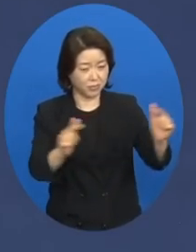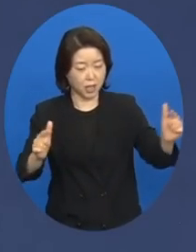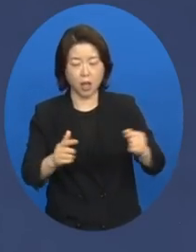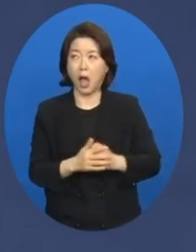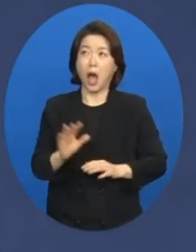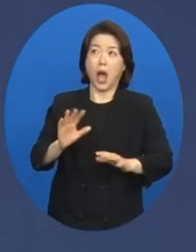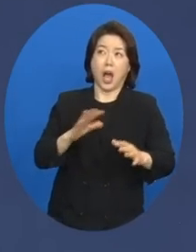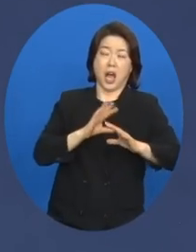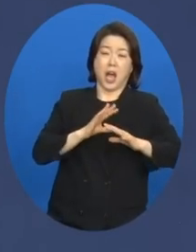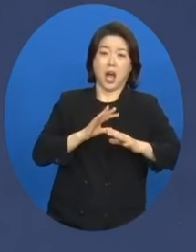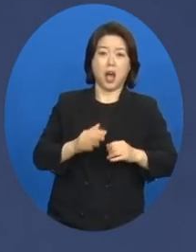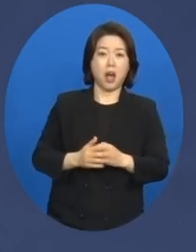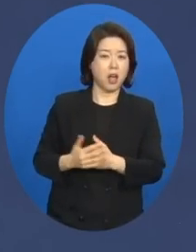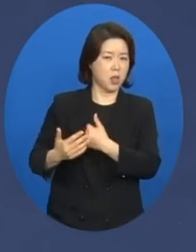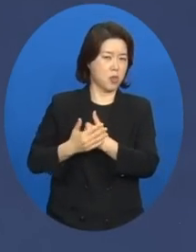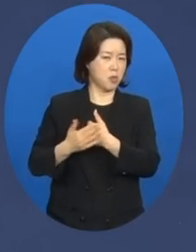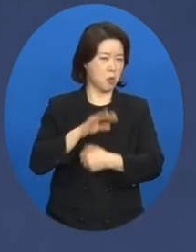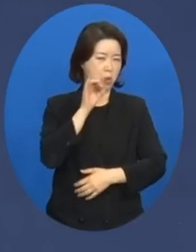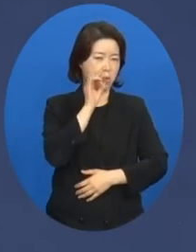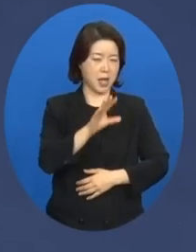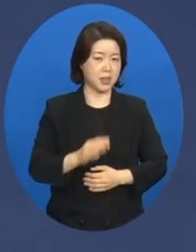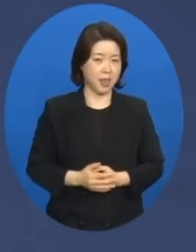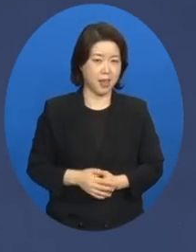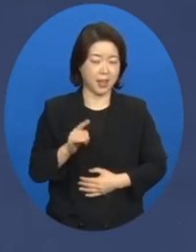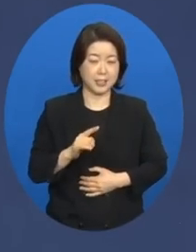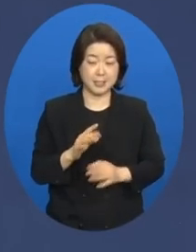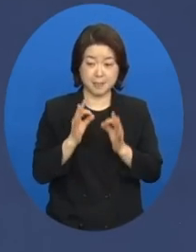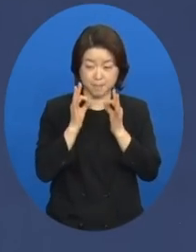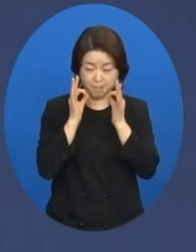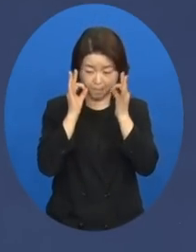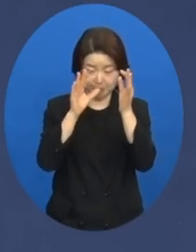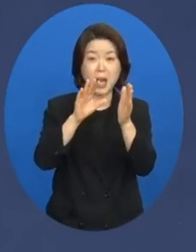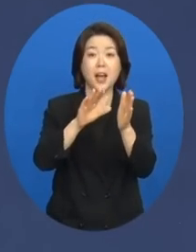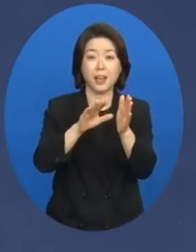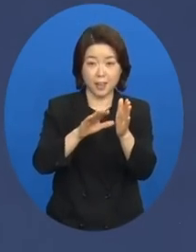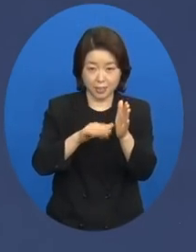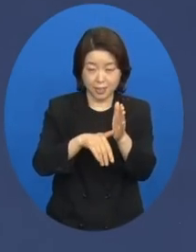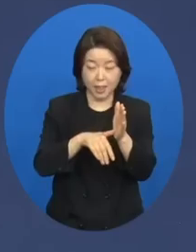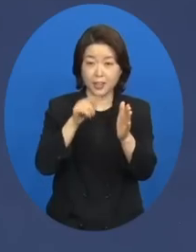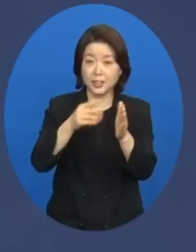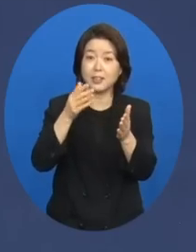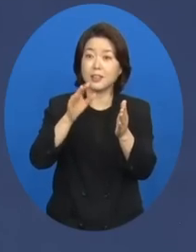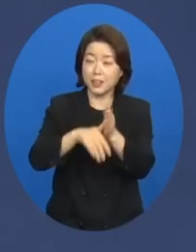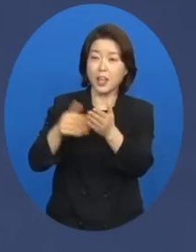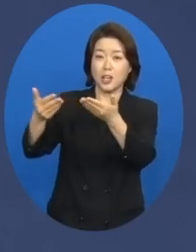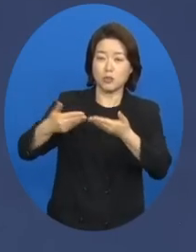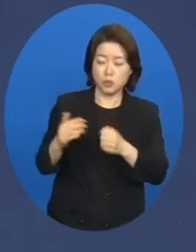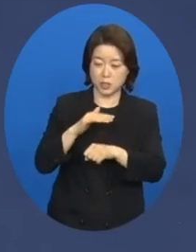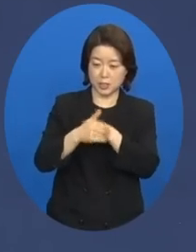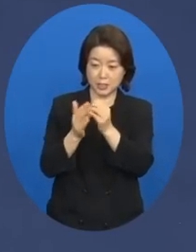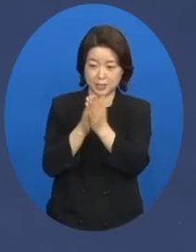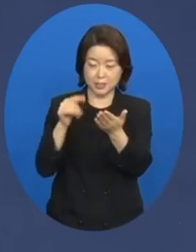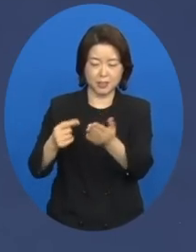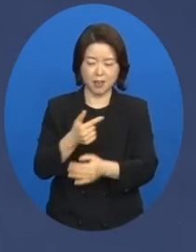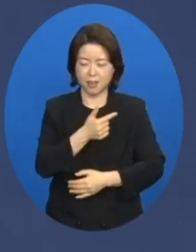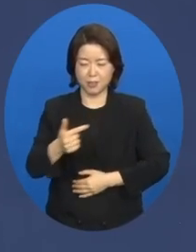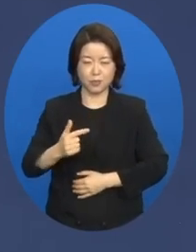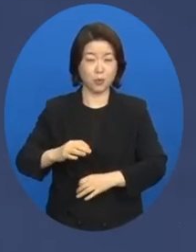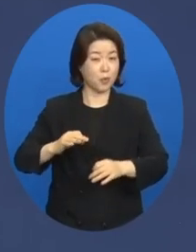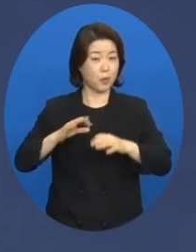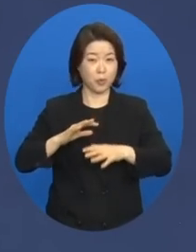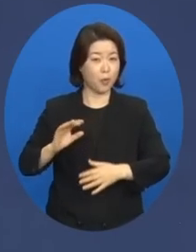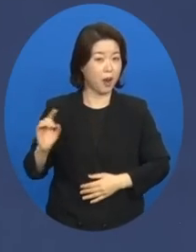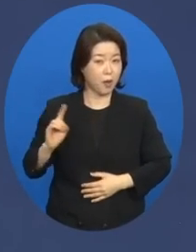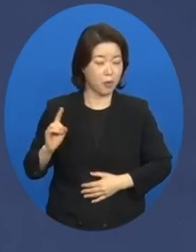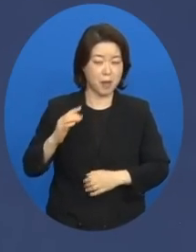불안해서 더 도움이 되지 않는 이런 절박한 때에 그때 주시는 이 성경이 가장 크고 놀라운